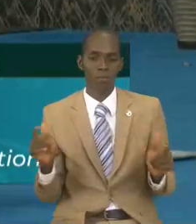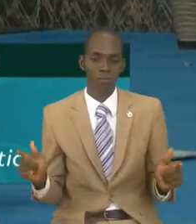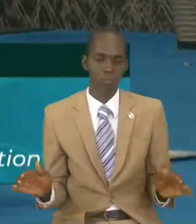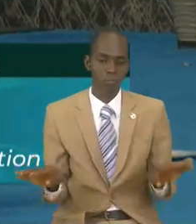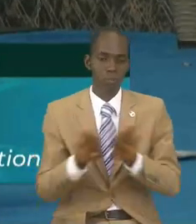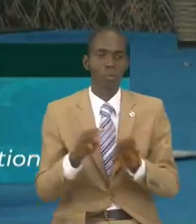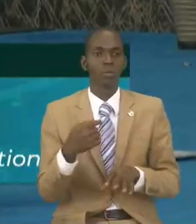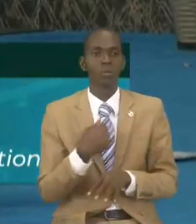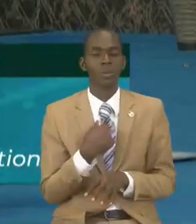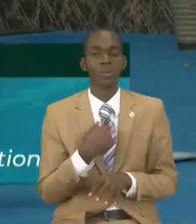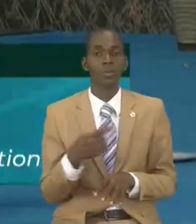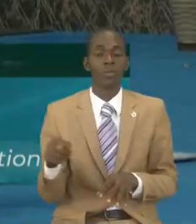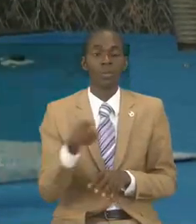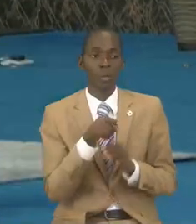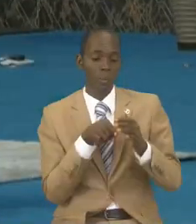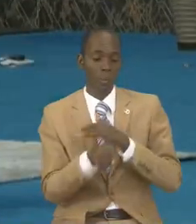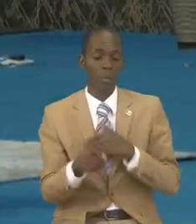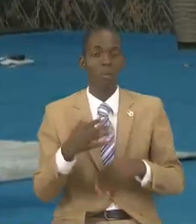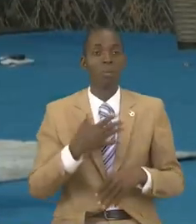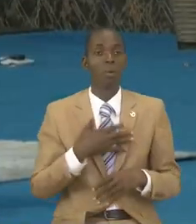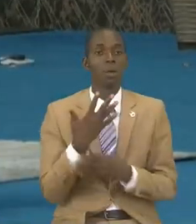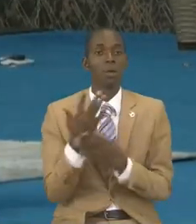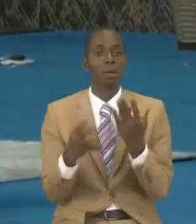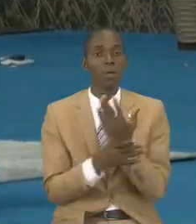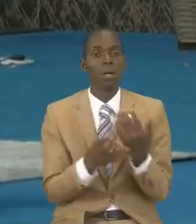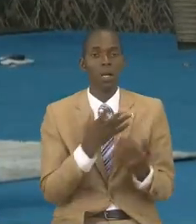voyez cela, il perce mes mains.